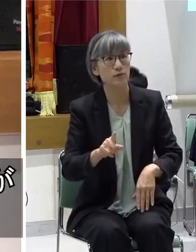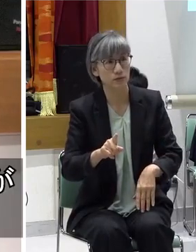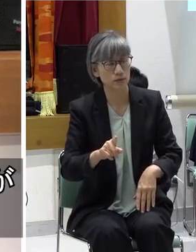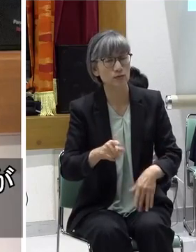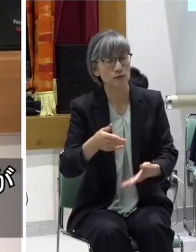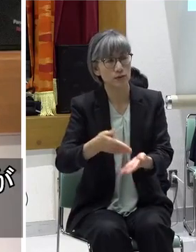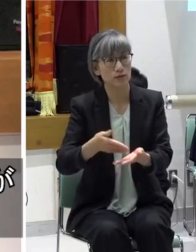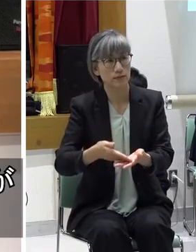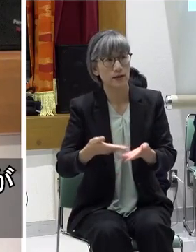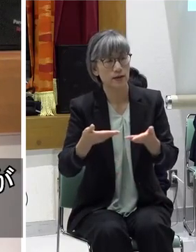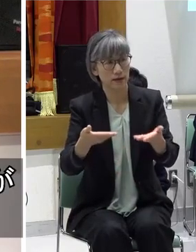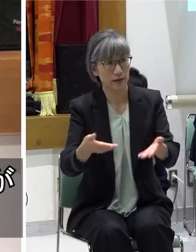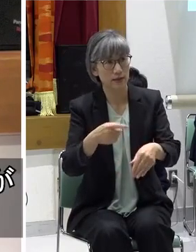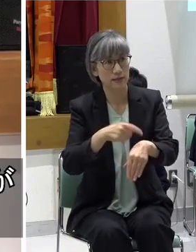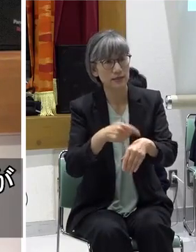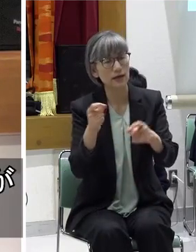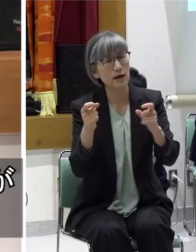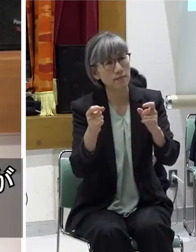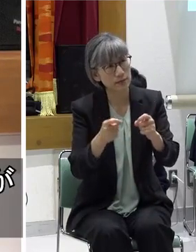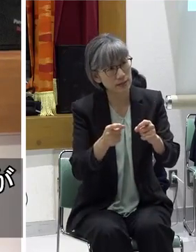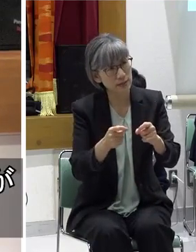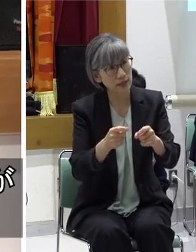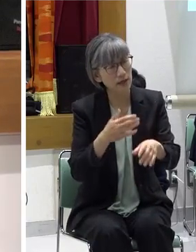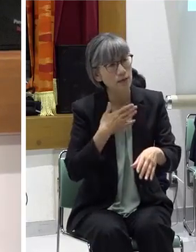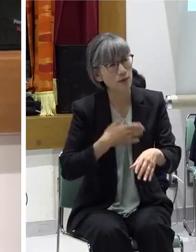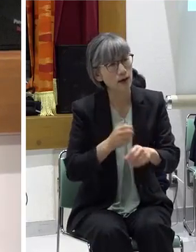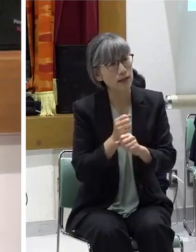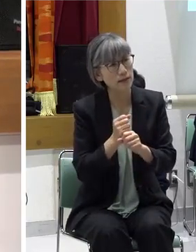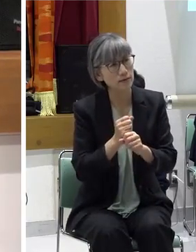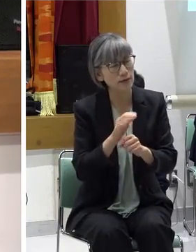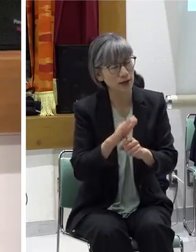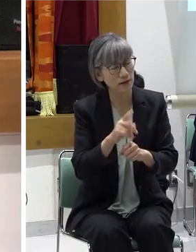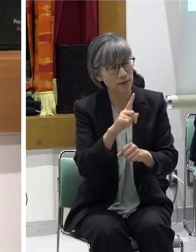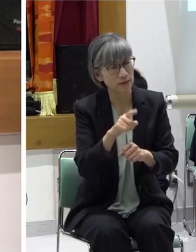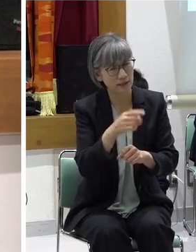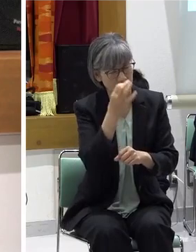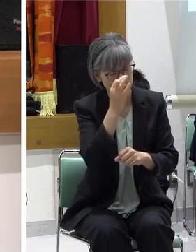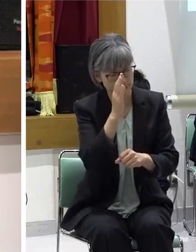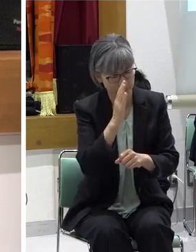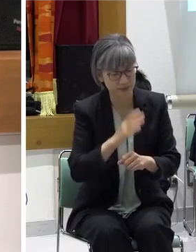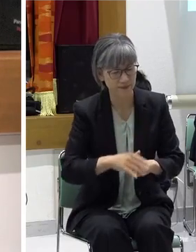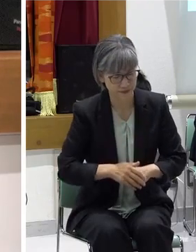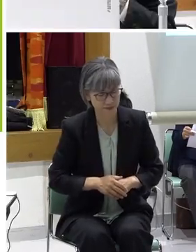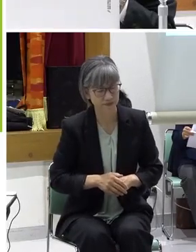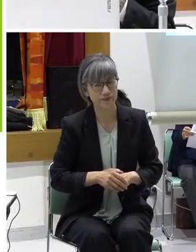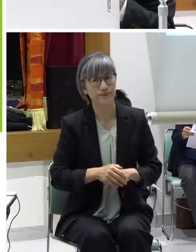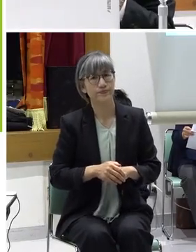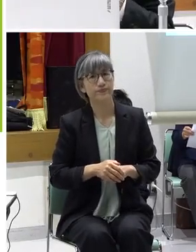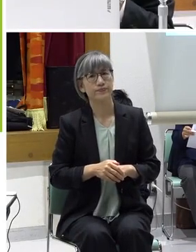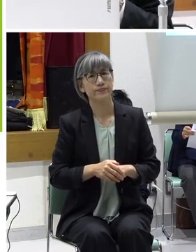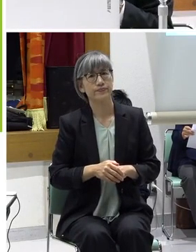しちょっと時間が短いので分かりにくい部分があろうかと思いますけれども、よろしくお願いいたします。